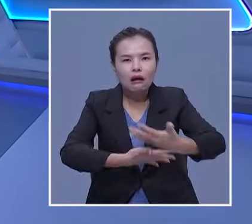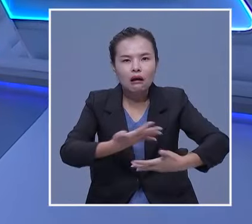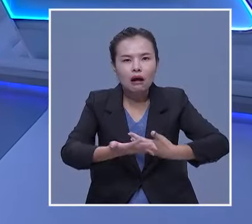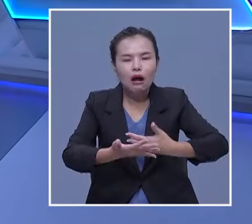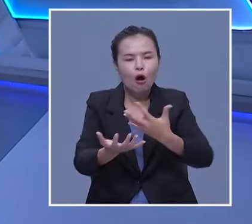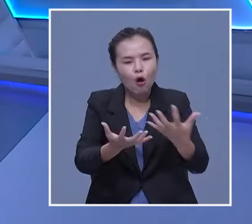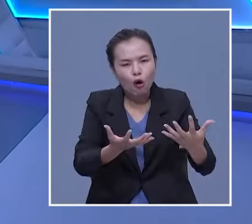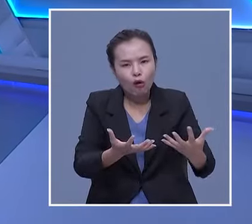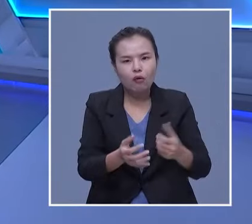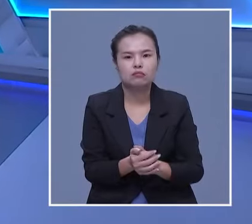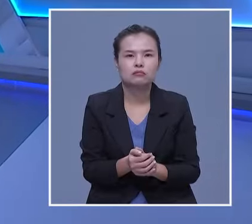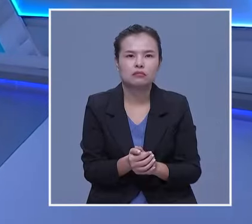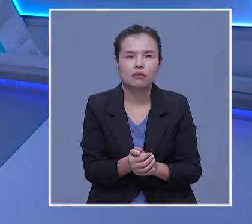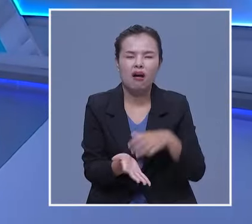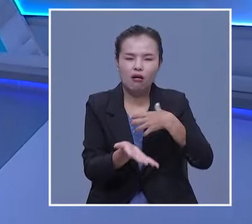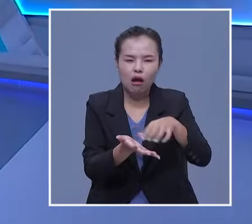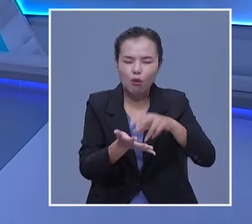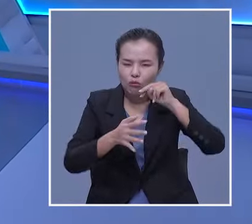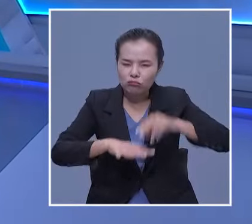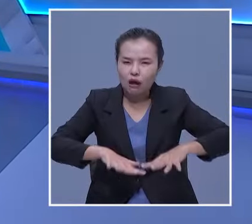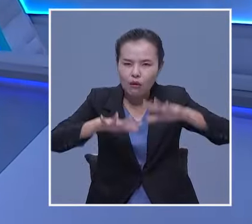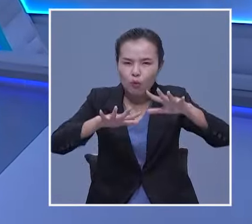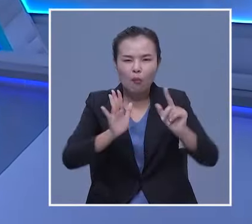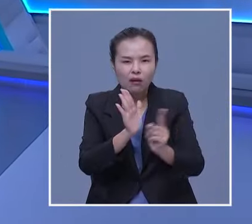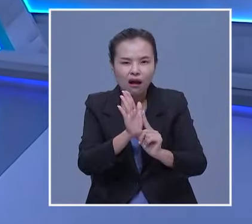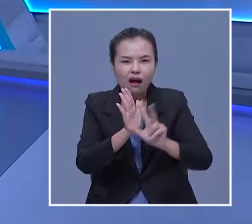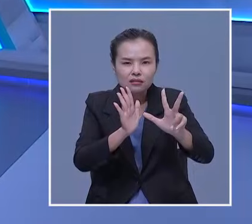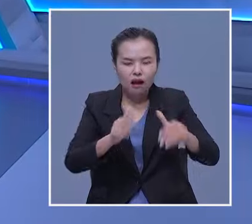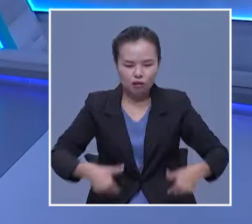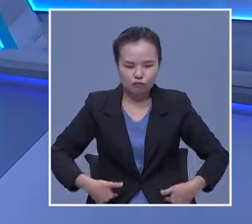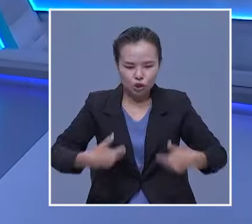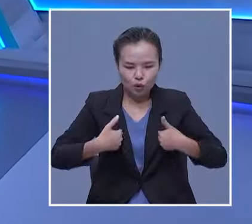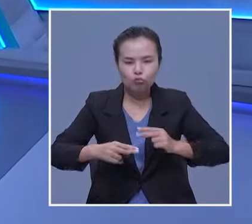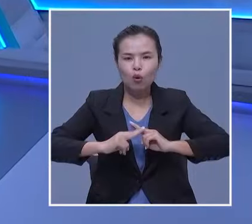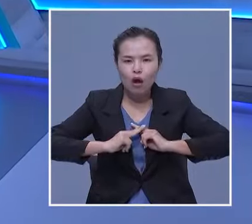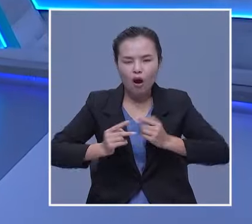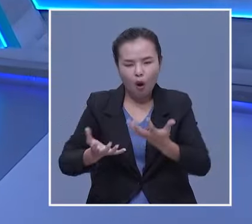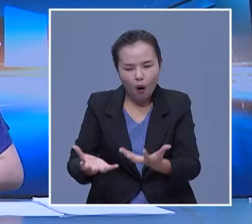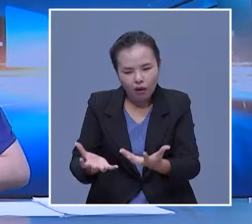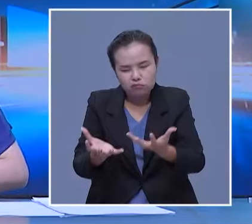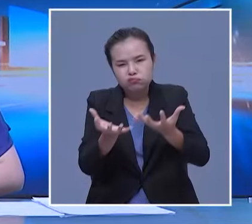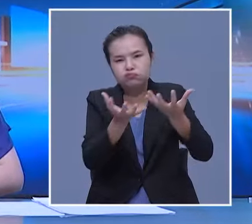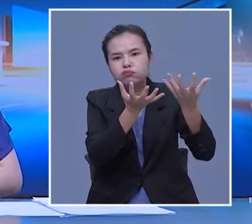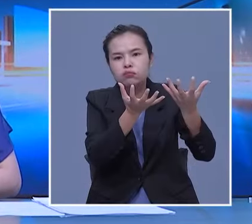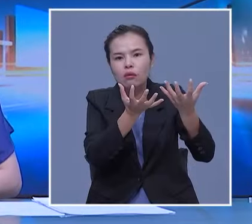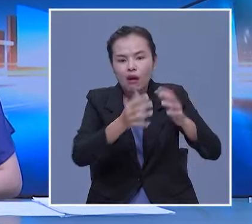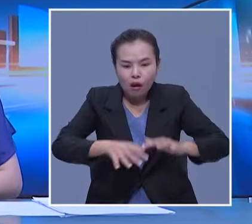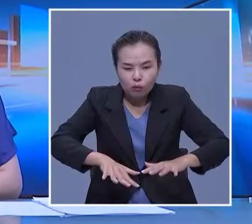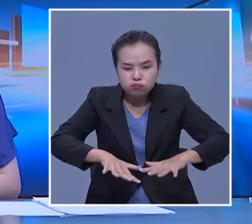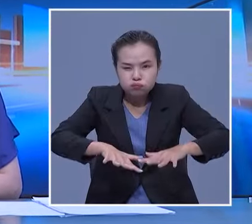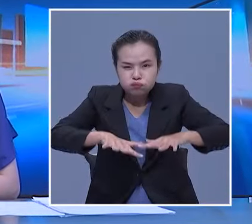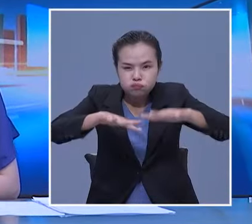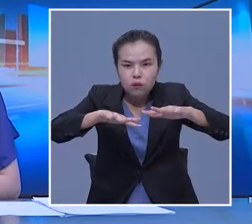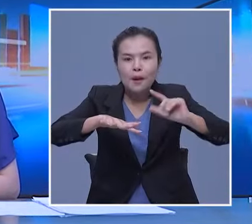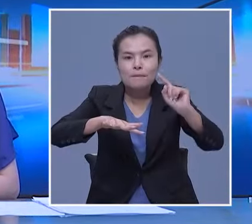บาซาเองเขาก็บอกว่าน้ำท่วมหนักแบบเนี้เจอมาครั้งที่ 3ในชีวิตขนของคืนที่สูงแล้วนะครับแต่ถ้ามากว่านี้มามากกว่า